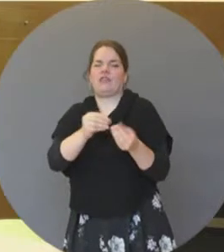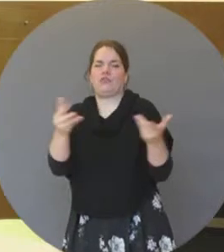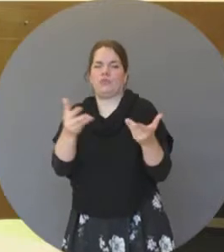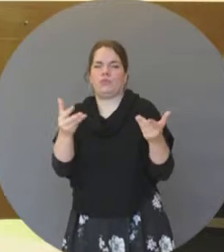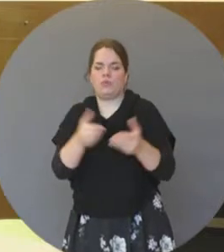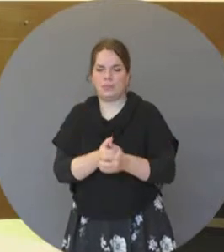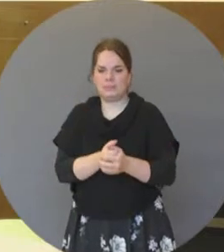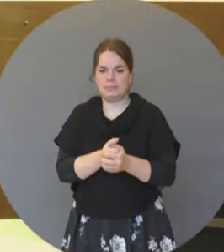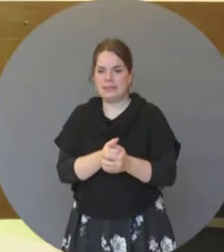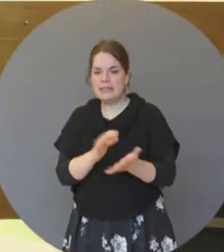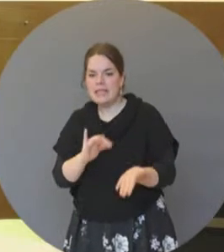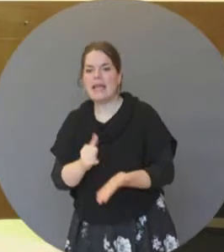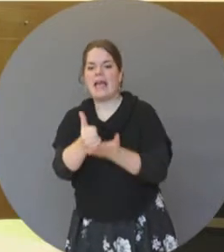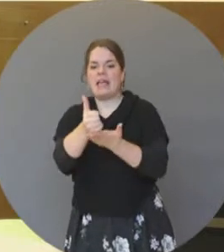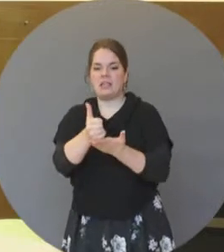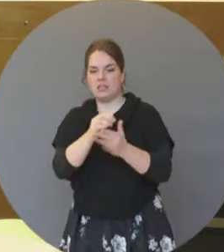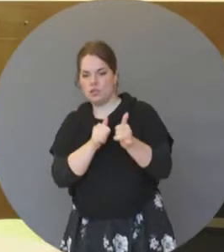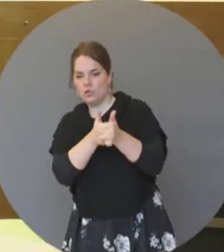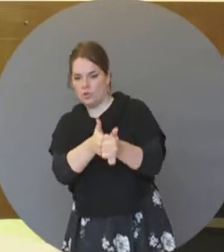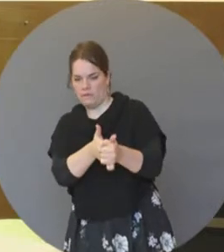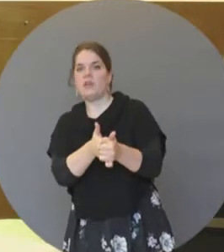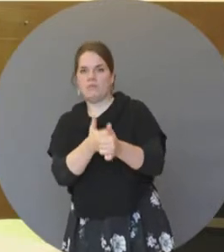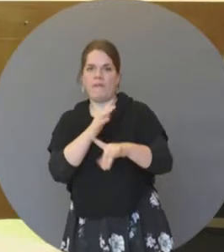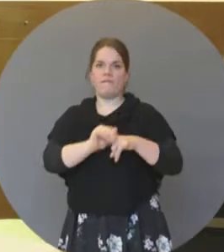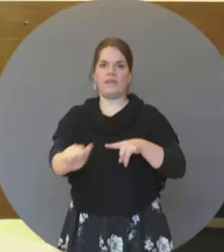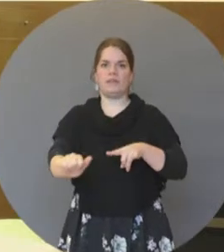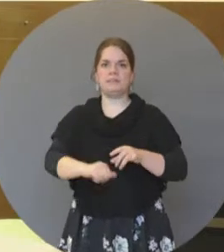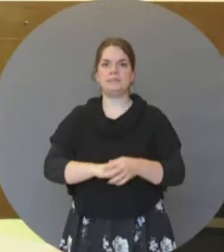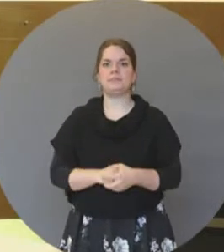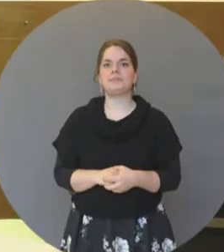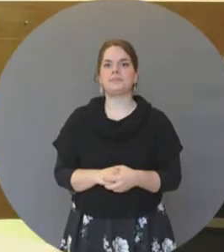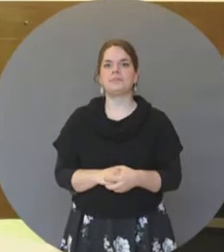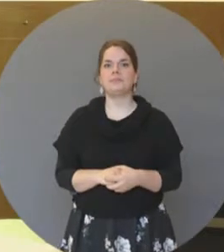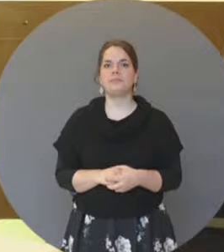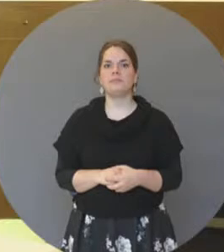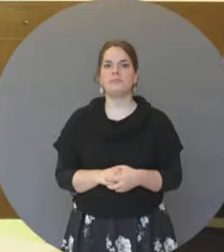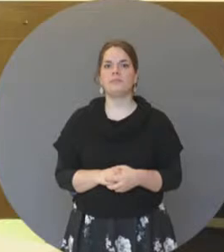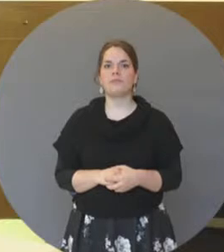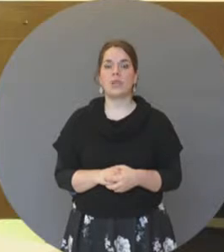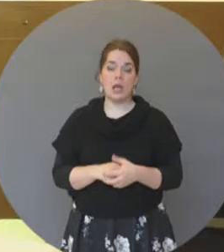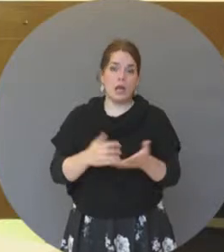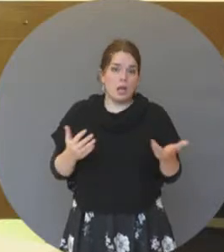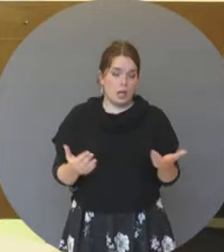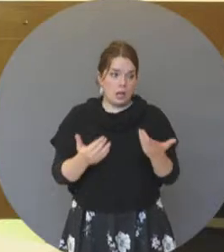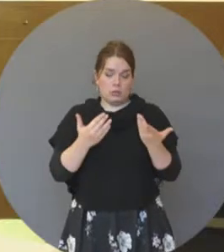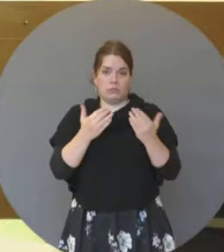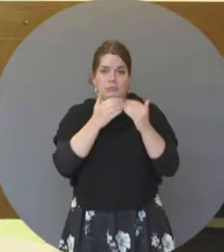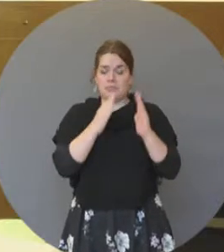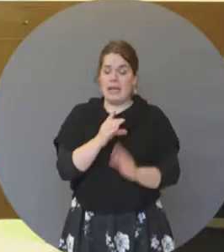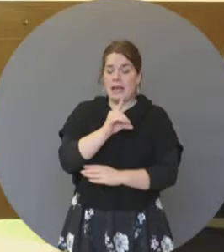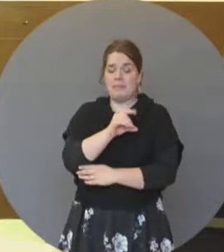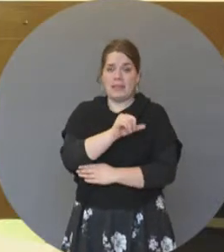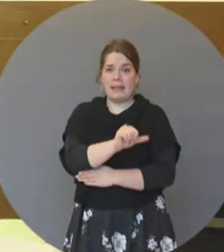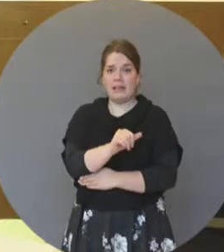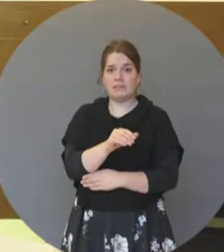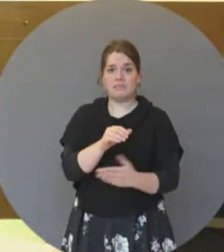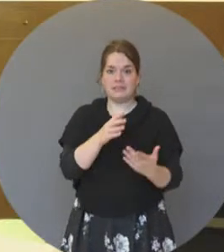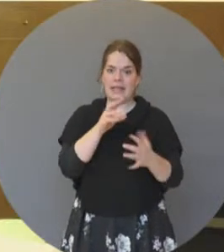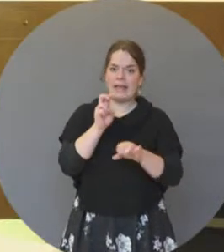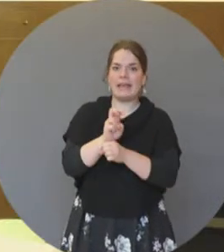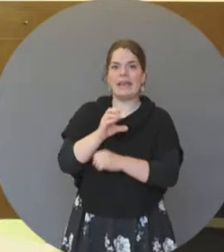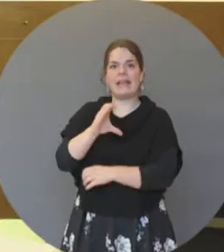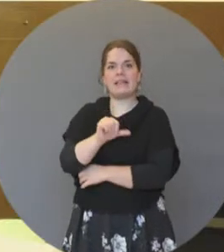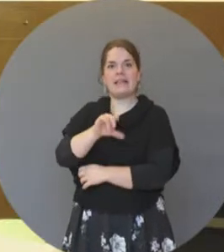des plans d'aide et de suivi la décision du conseil départemental de conforter la place du clic sur le territoire de